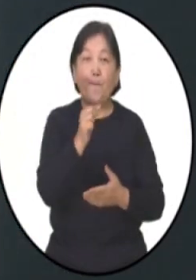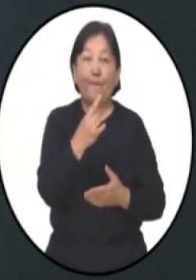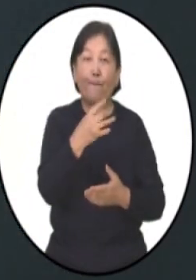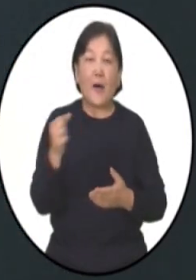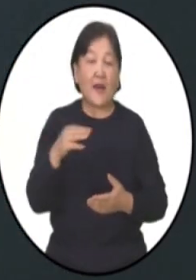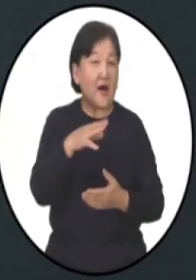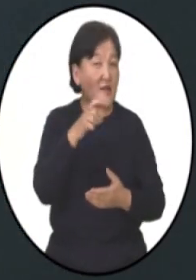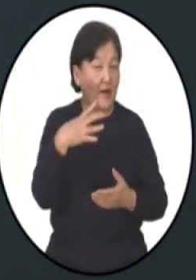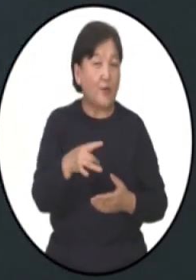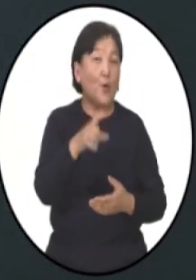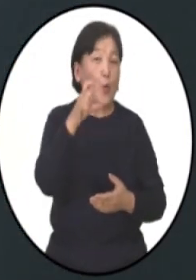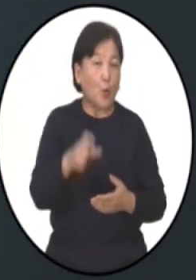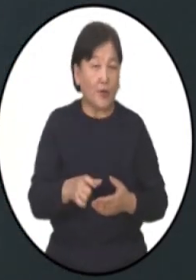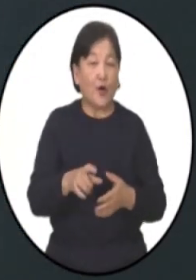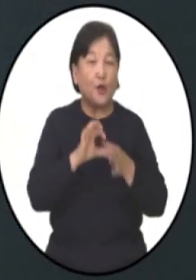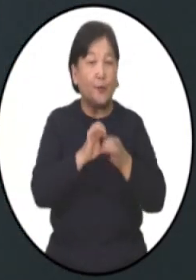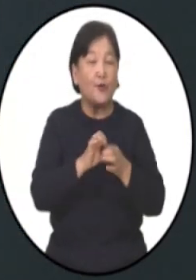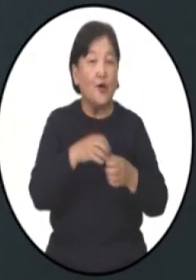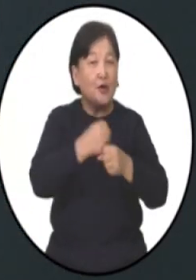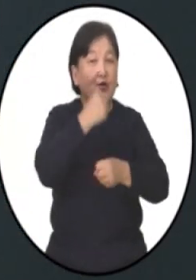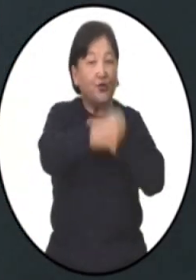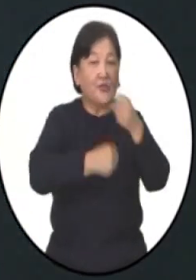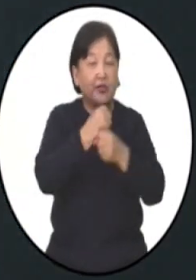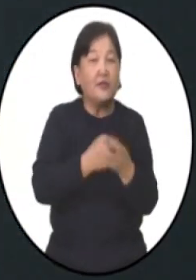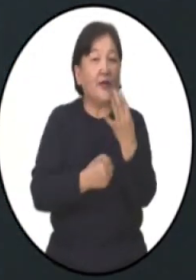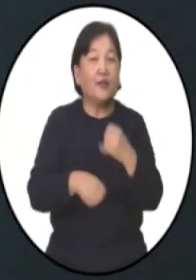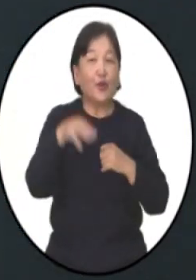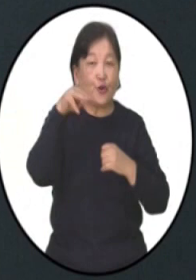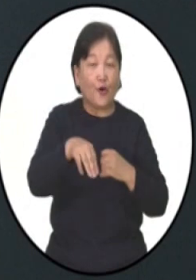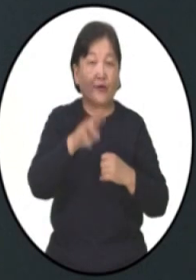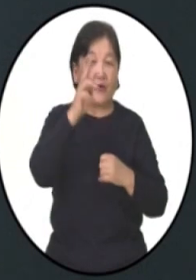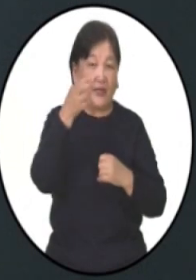тээвэрлэлт жилд хэдэн тонн километр бараа тавар